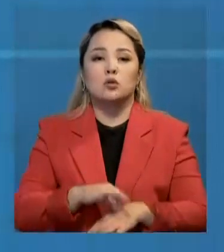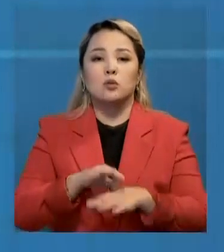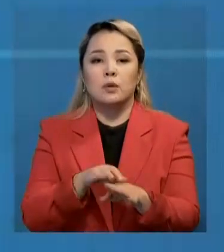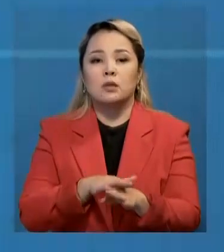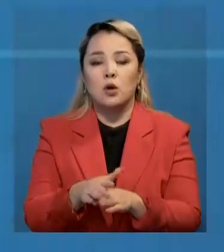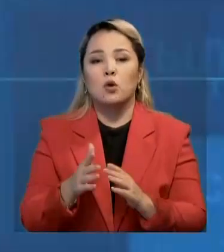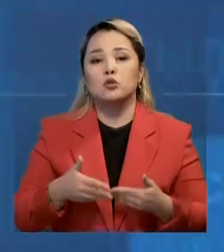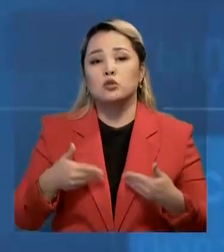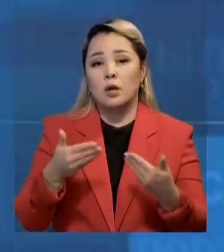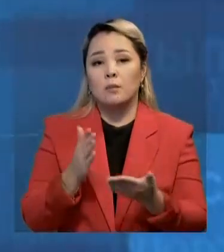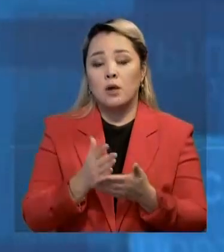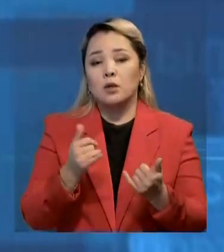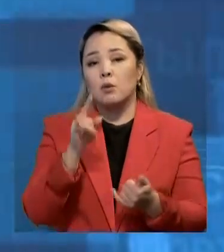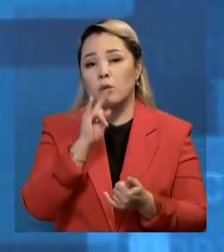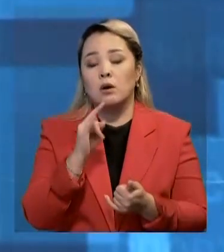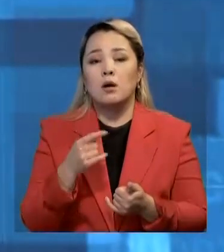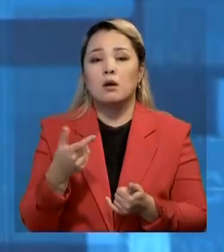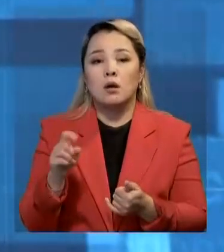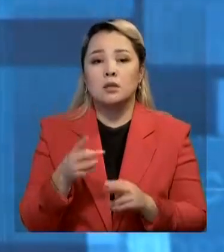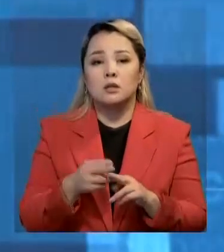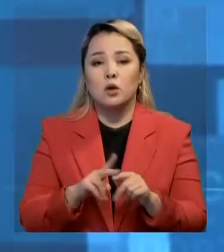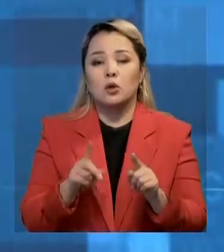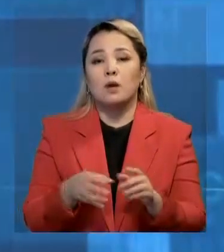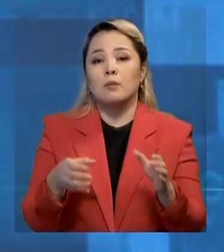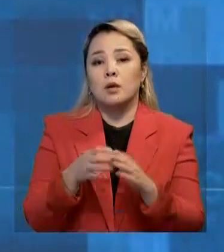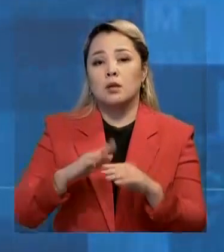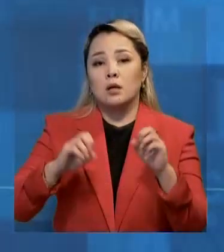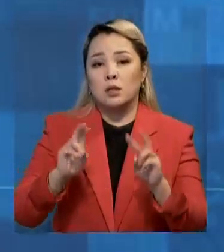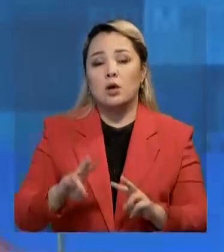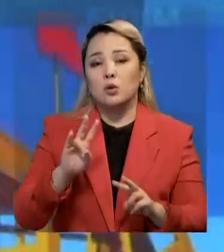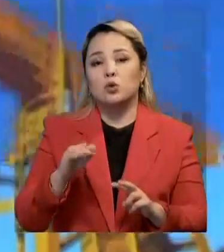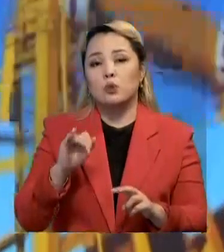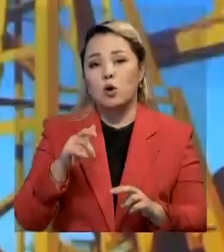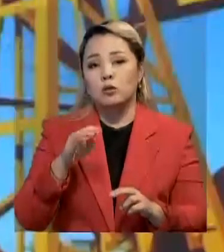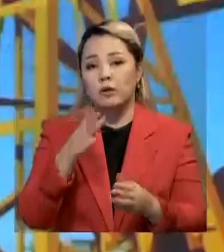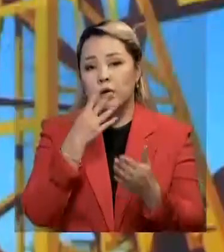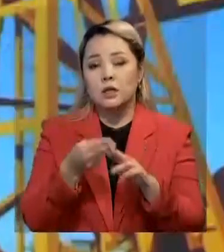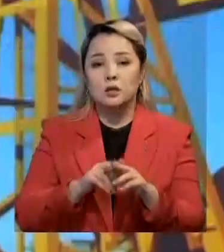ұсынды. Ал мұнай газ саласының маманы Нұрлан Жұмағұловтың